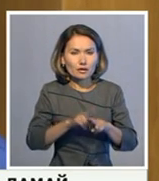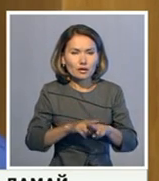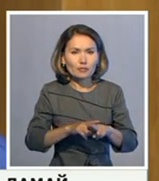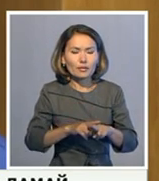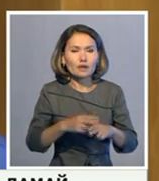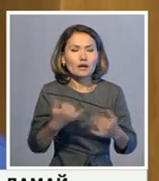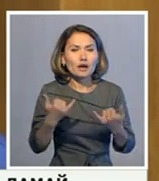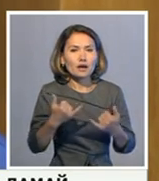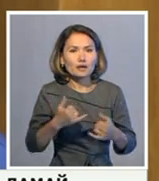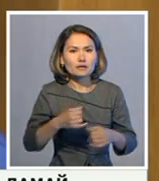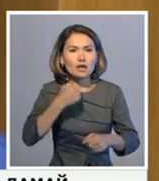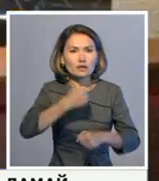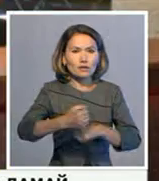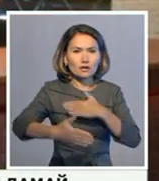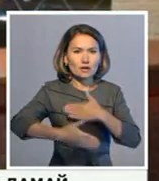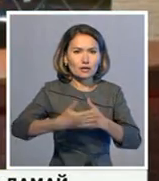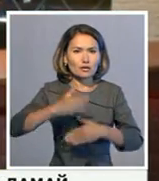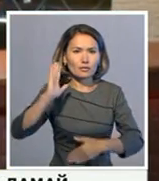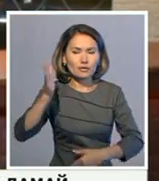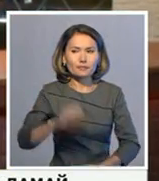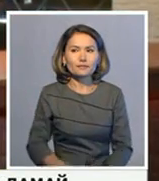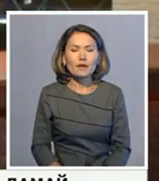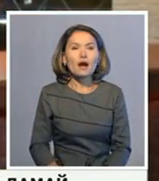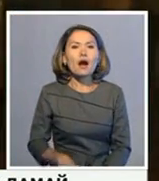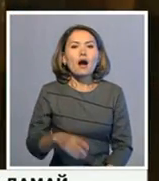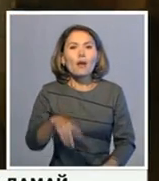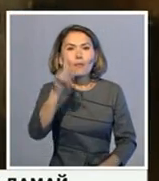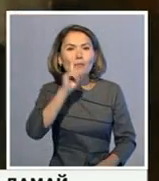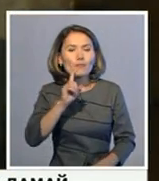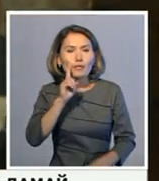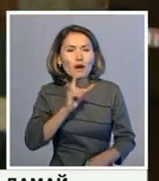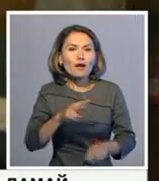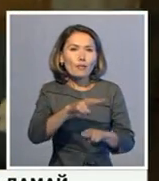қылмысқа қатыстары бар жоқтар тексерілуде. Әзірге кімдікі дұрыс, кімдікі бұрыс екені